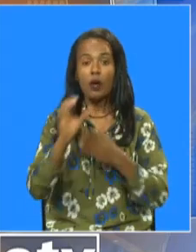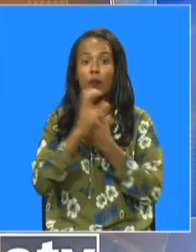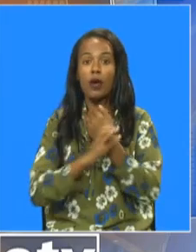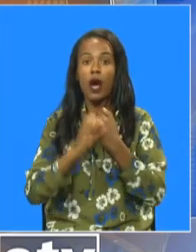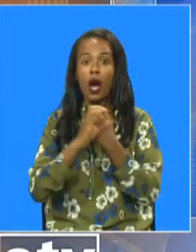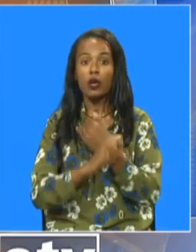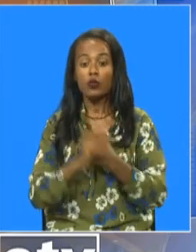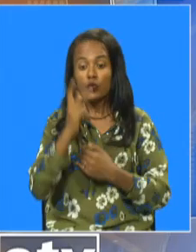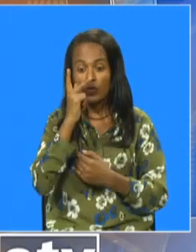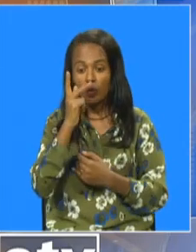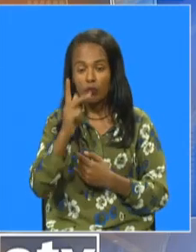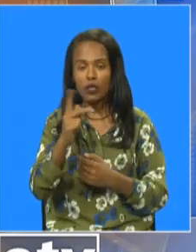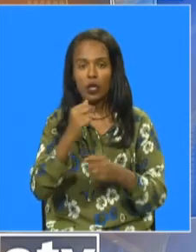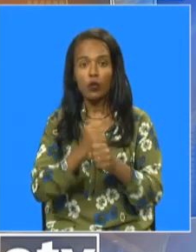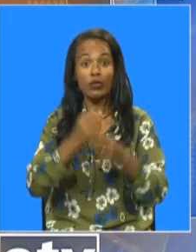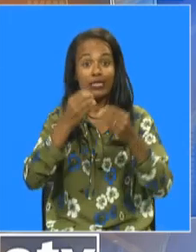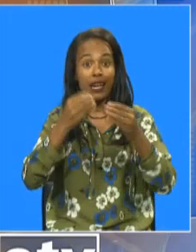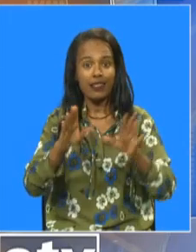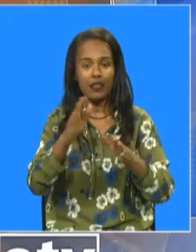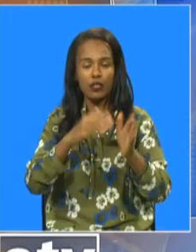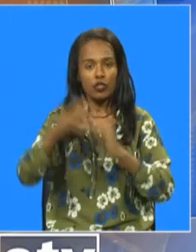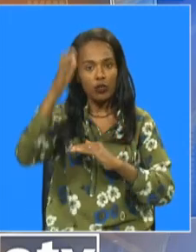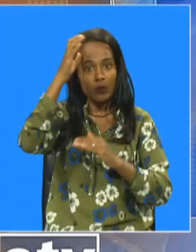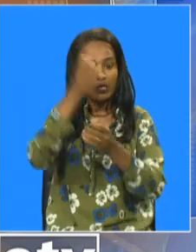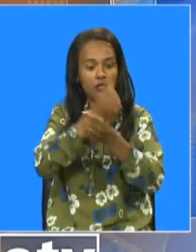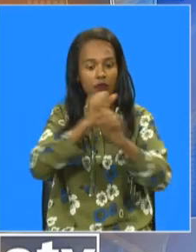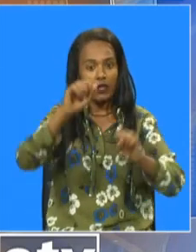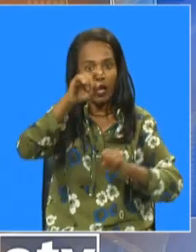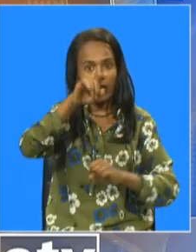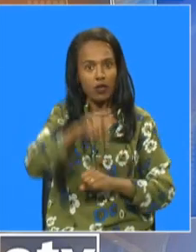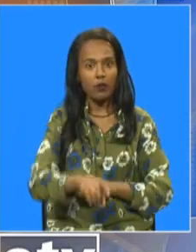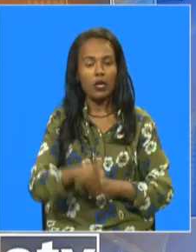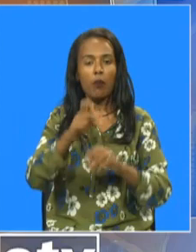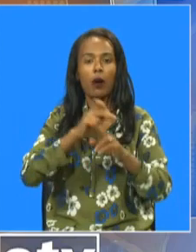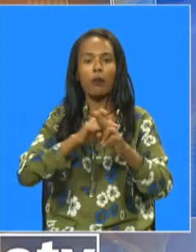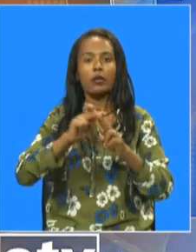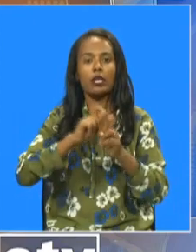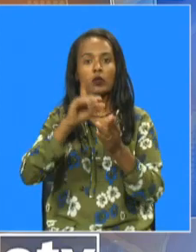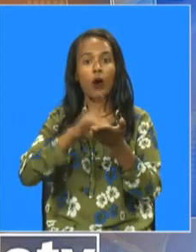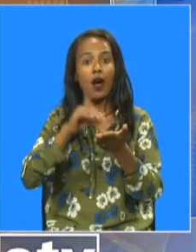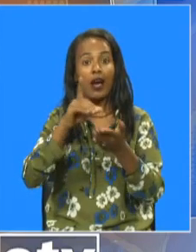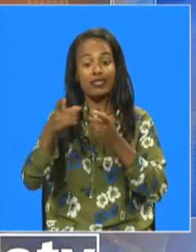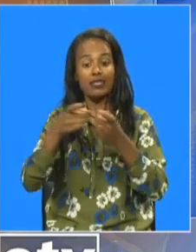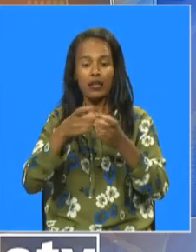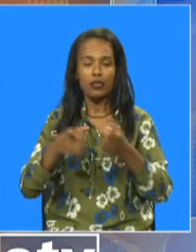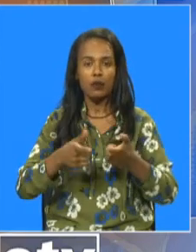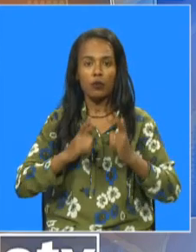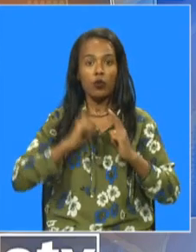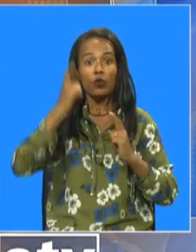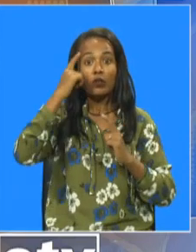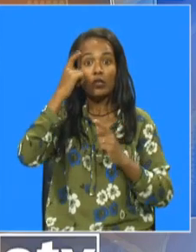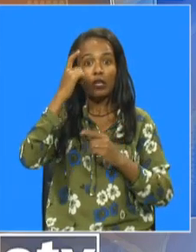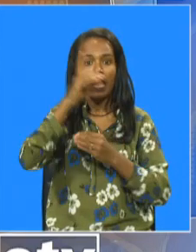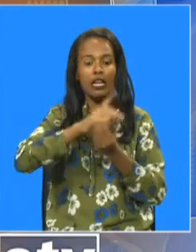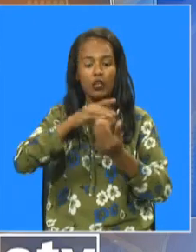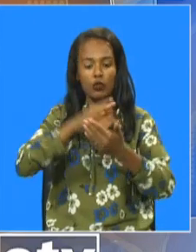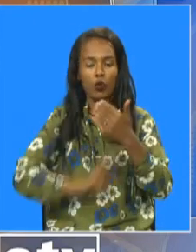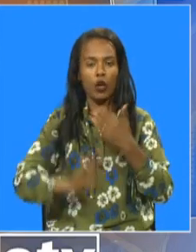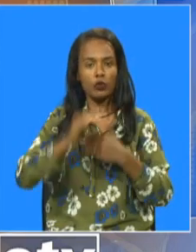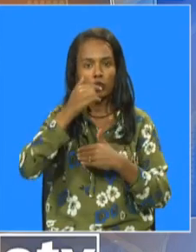በሀገሪቱ የሚስተዋለውን የስራ አጥነት ችግር መንግስት ሊፈታ እንደሚገባ በድሬዳዋ አስተዳደር የሚኖሩ የትግራይ ክልል ተወላጆች